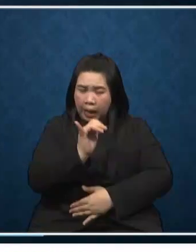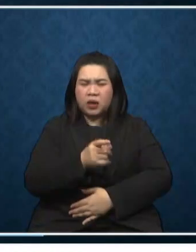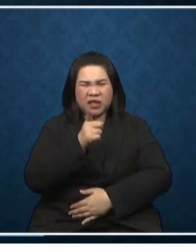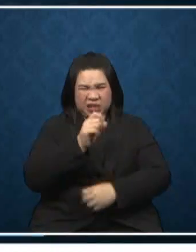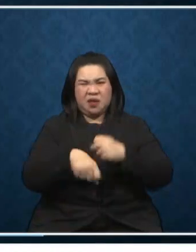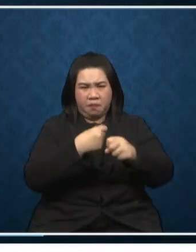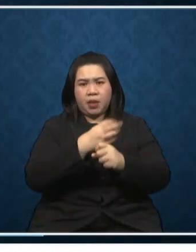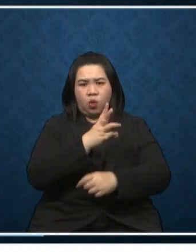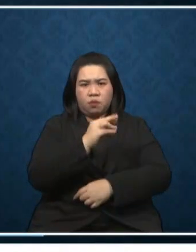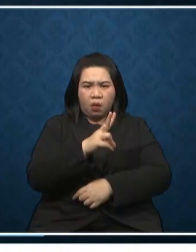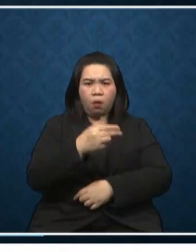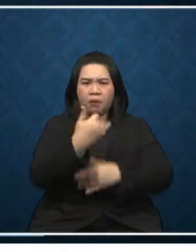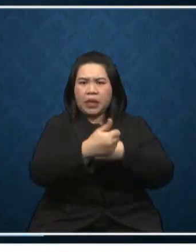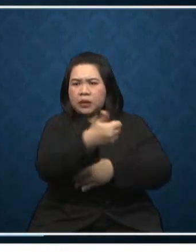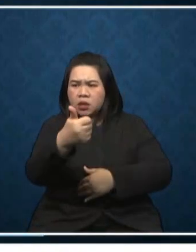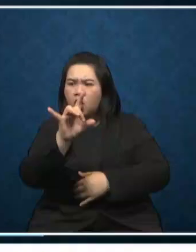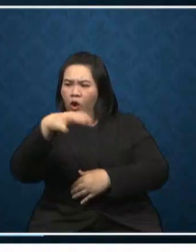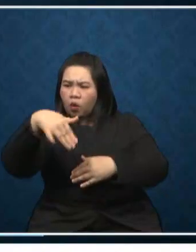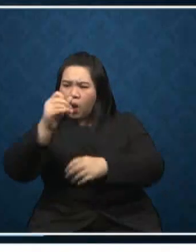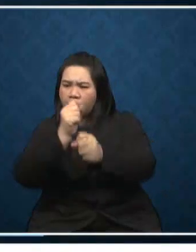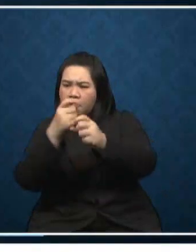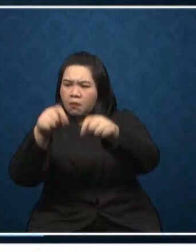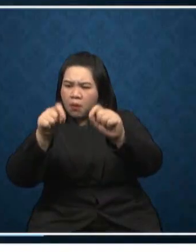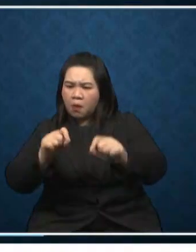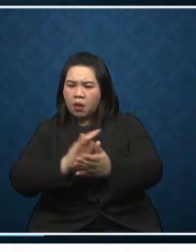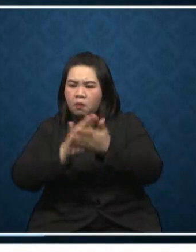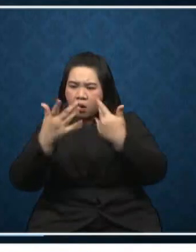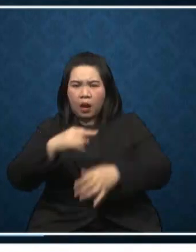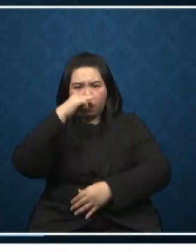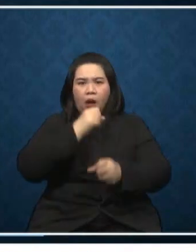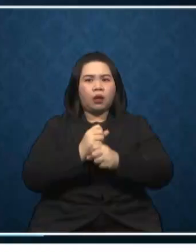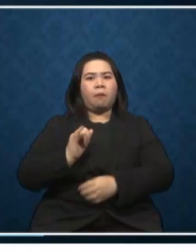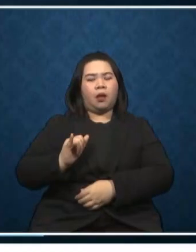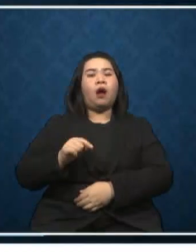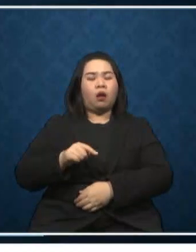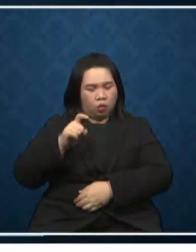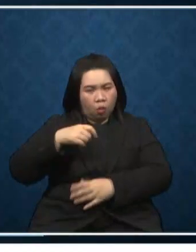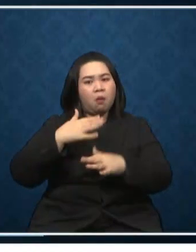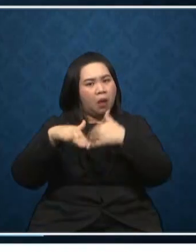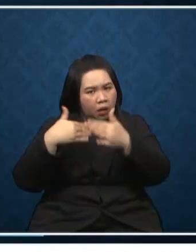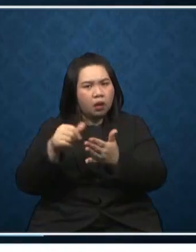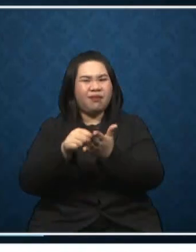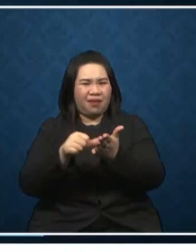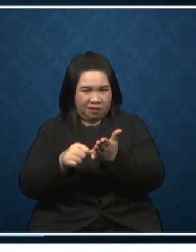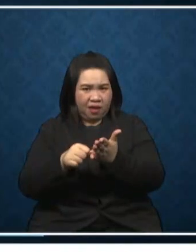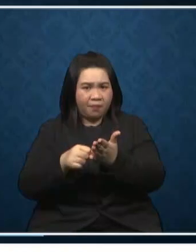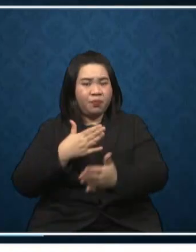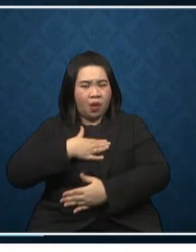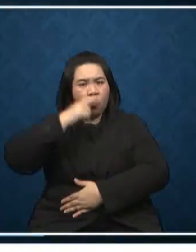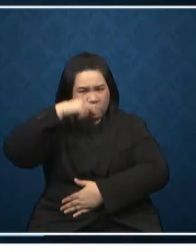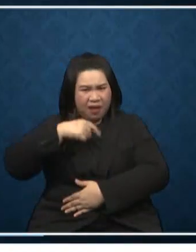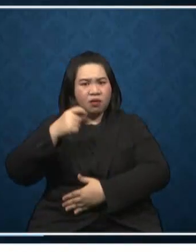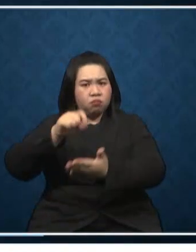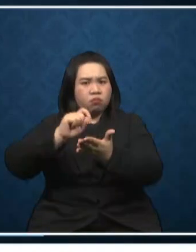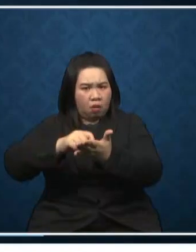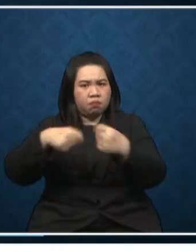ถ 100 ประเทศเรายไมทำเลยอัี้กเปส่ที่เกส capitalizeเรากจะไปรกฐยาบั Sportนี้